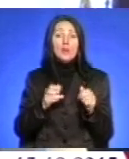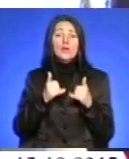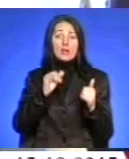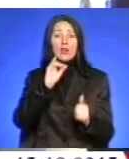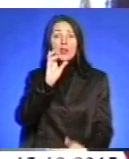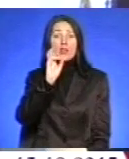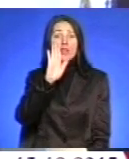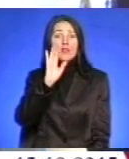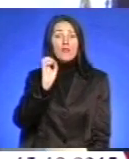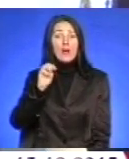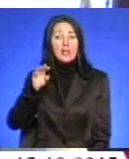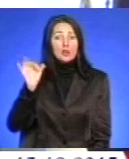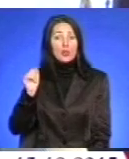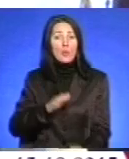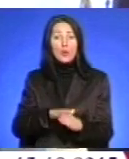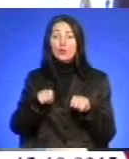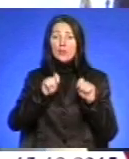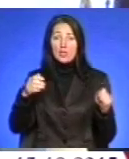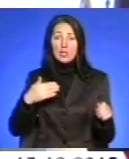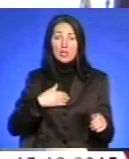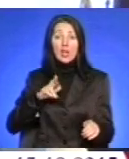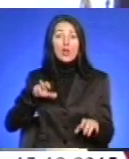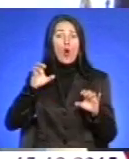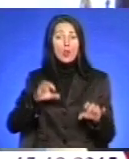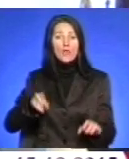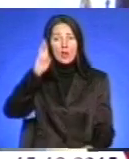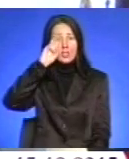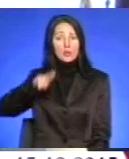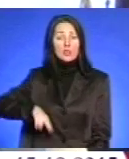Я як голова адміністрації готов бути завжди гарантом